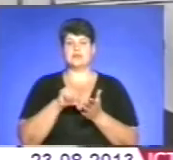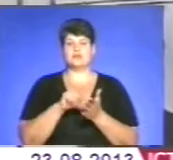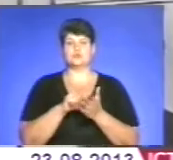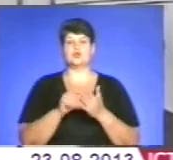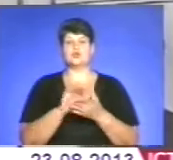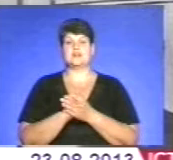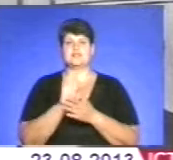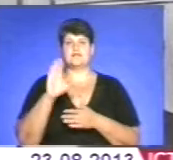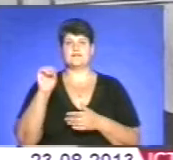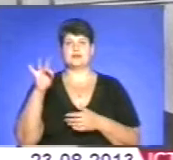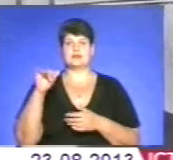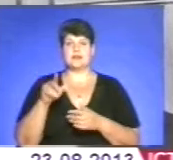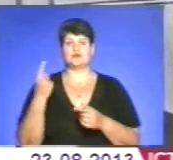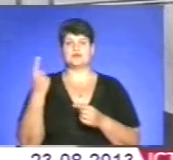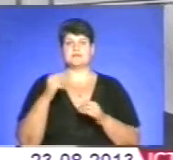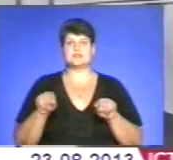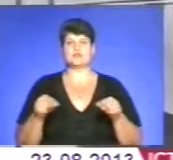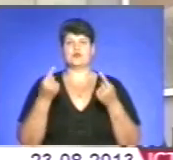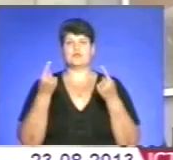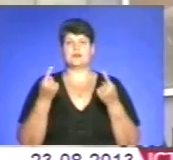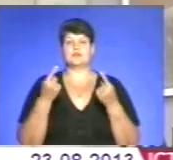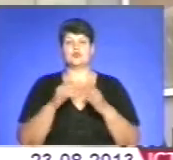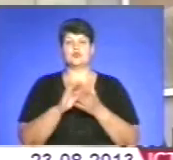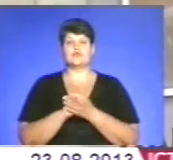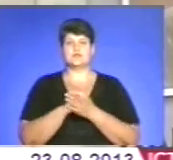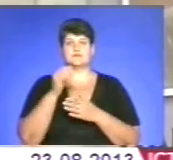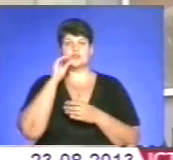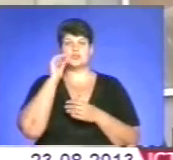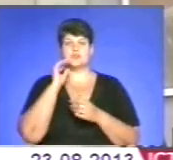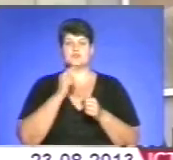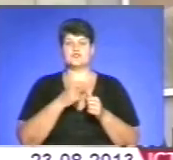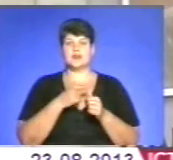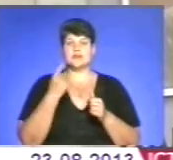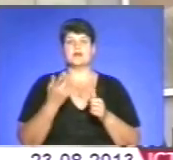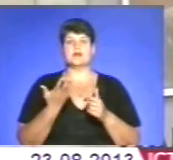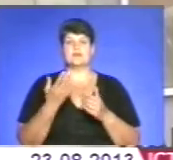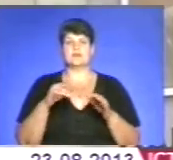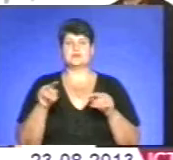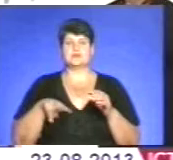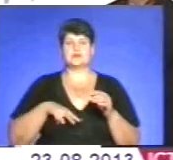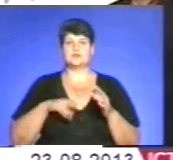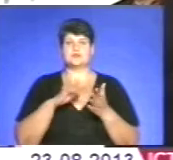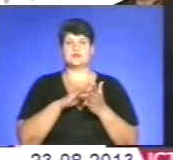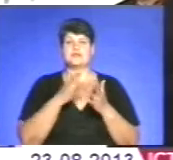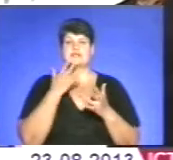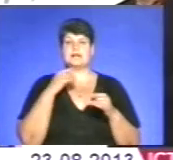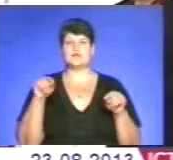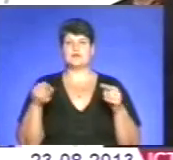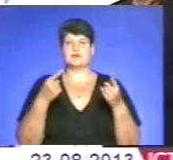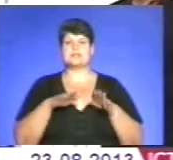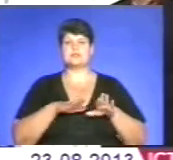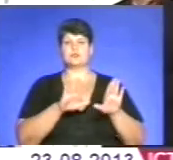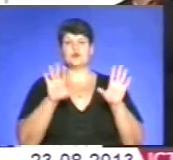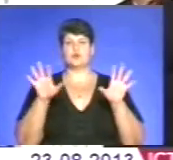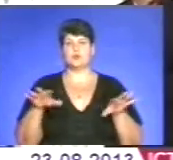«Вертеп», одним із засновників товариства імені Тараса Шевченка, директором Центру національного відродження, а також заступником голови